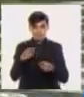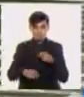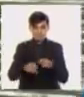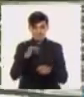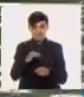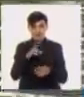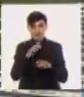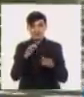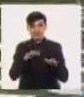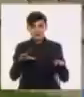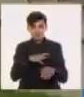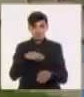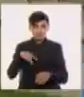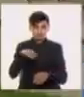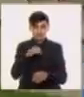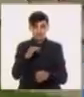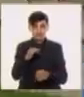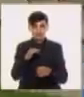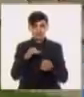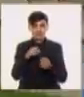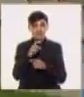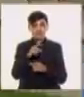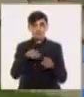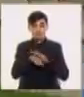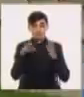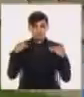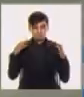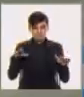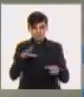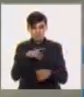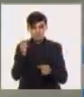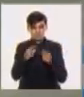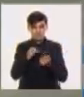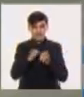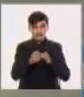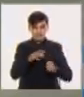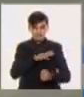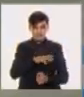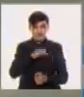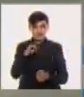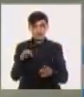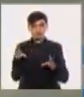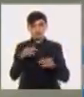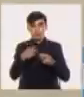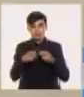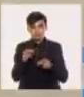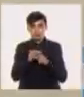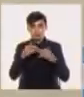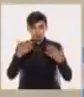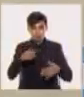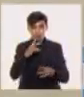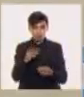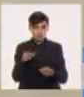по газону и кидали камни в лебедей. Все, что успели сломать, уже починили. Руководитель Института ботаники и